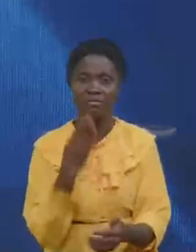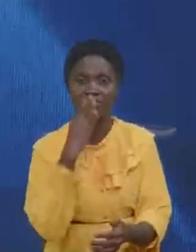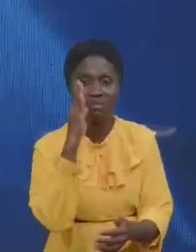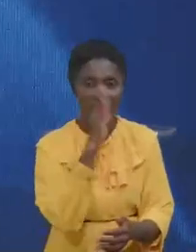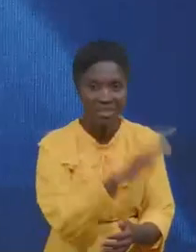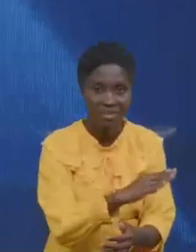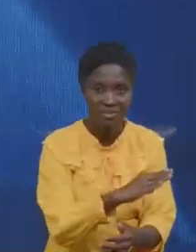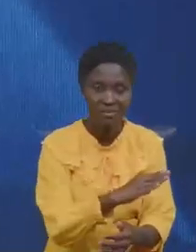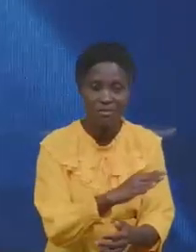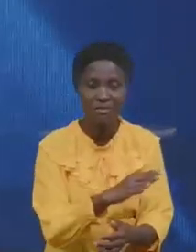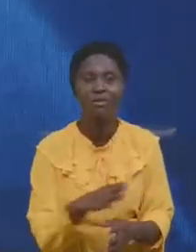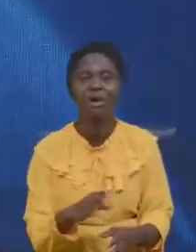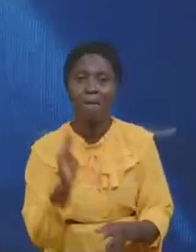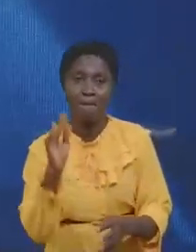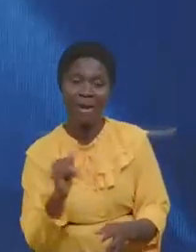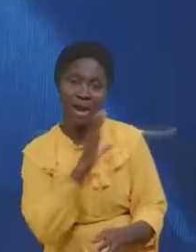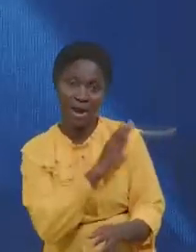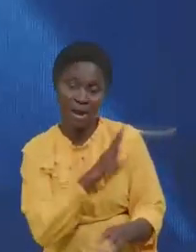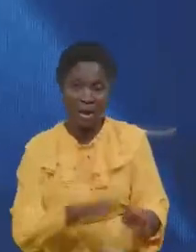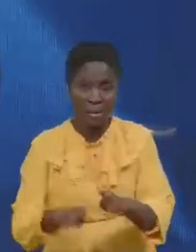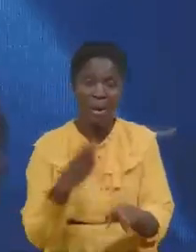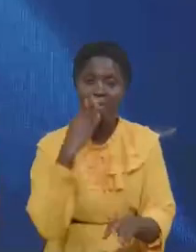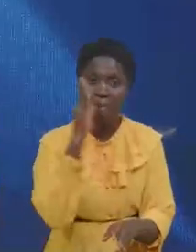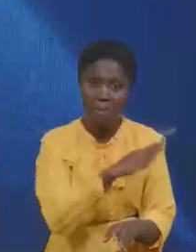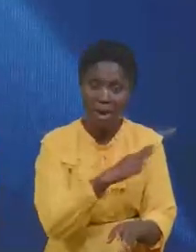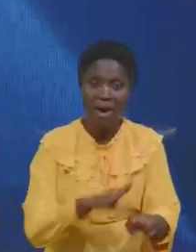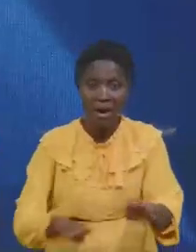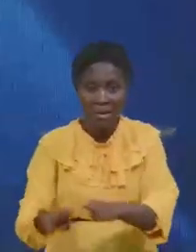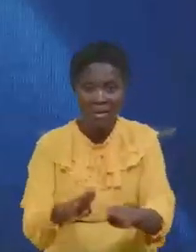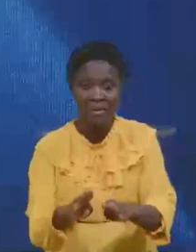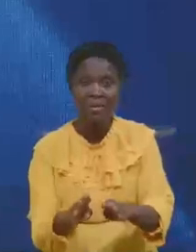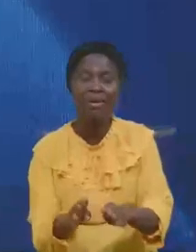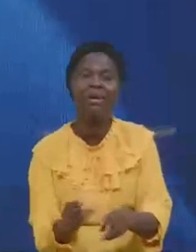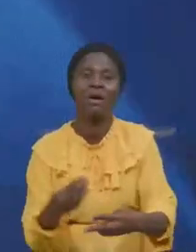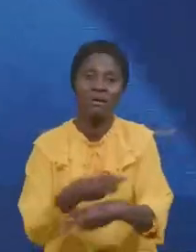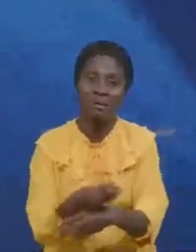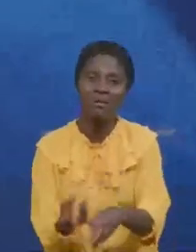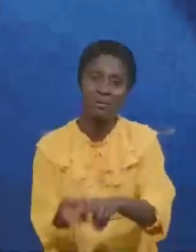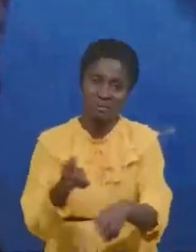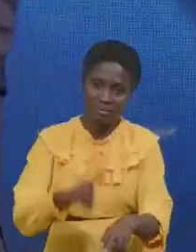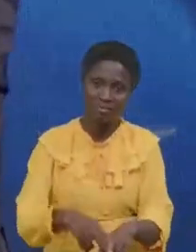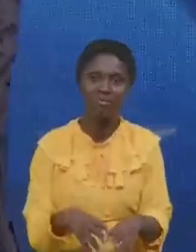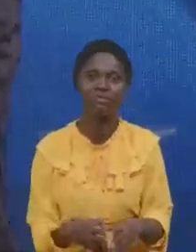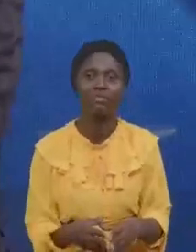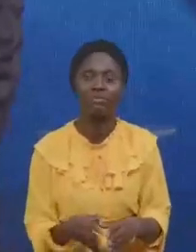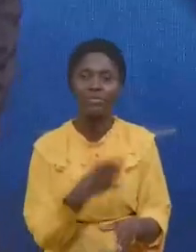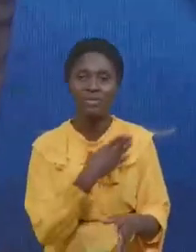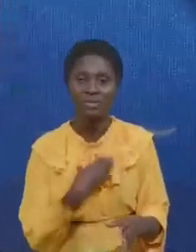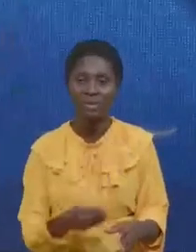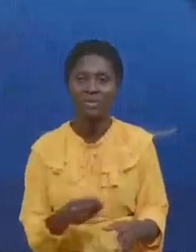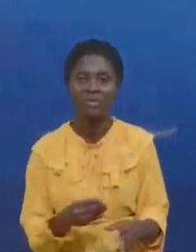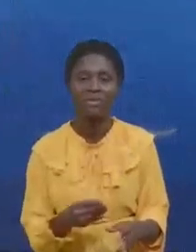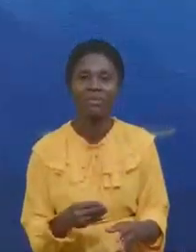y a le mauvais caractère et multiplié. Et c'est la loi dans